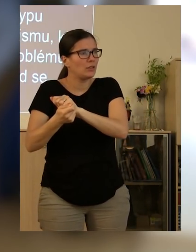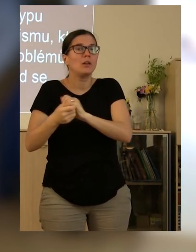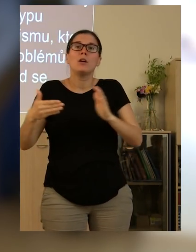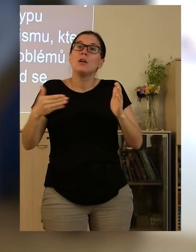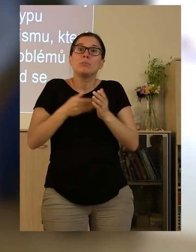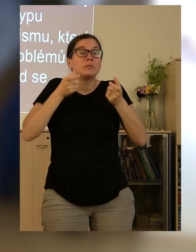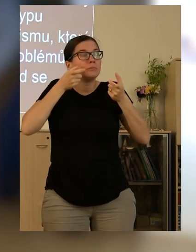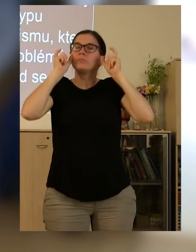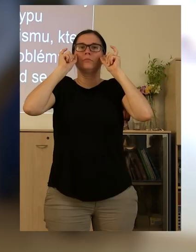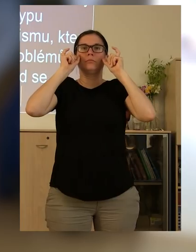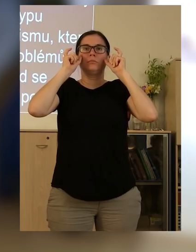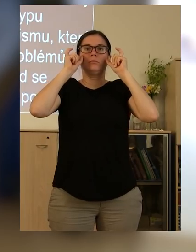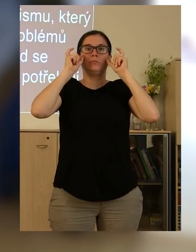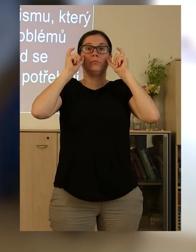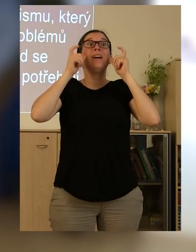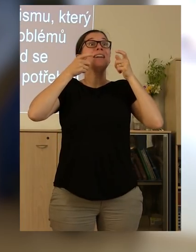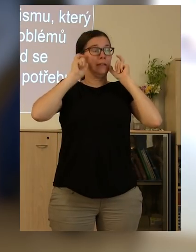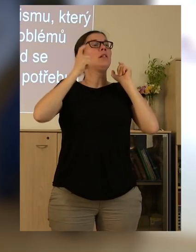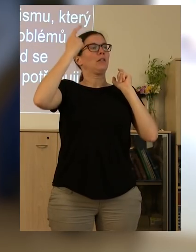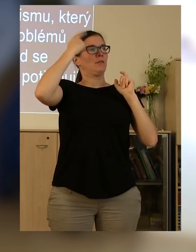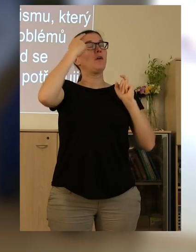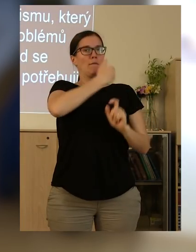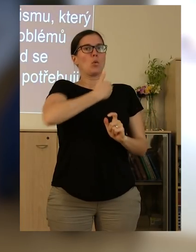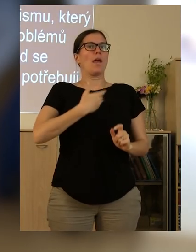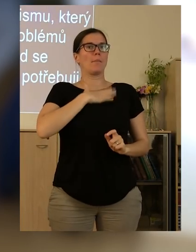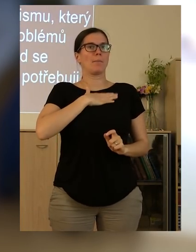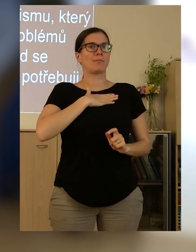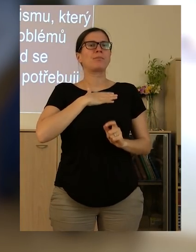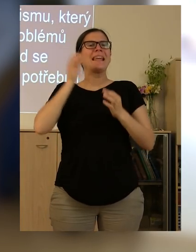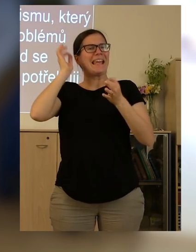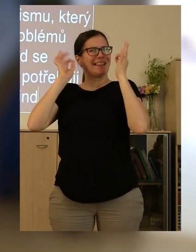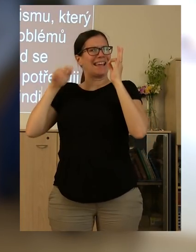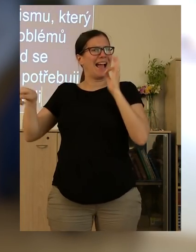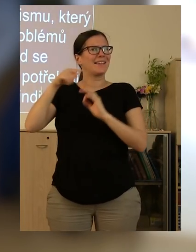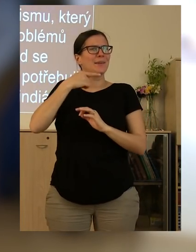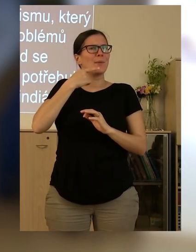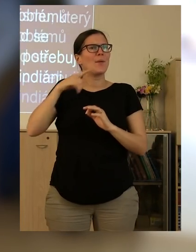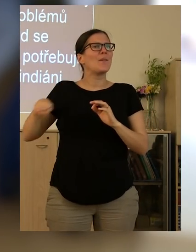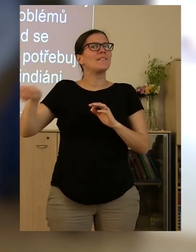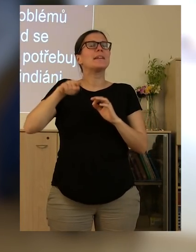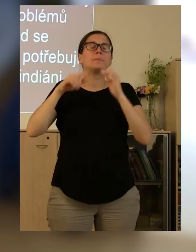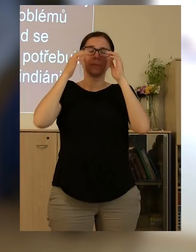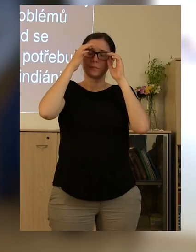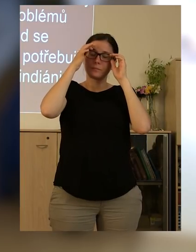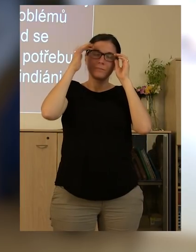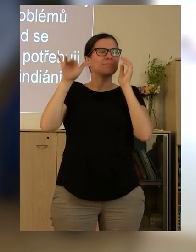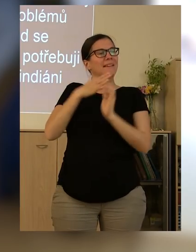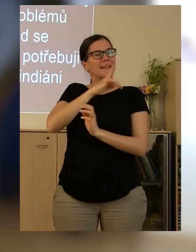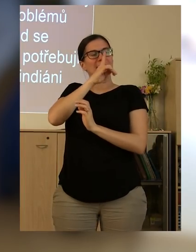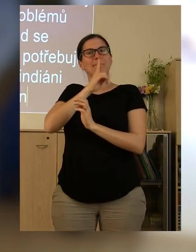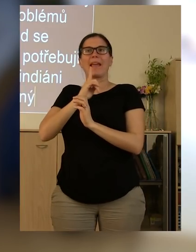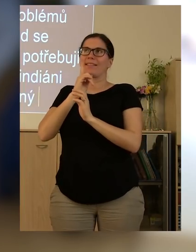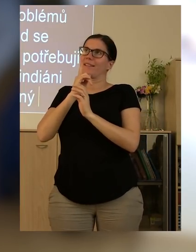bdělosti. Nejvyšší typ bdělosti. A indiáni tomu říkají, oni mají nádherný obraz. Oni říkají, že